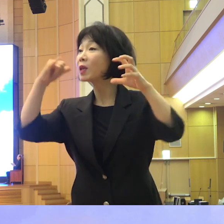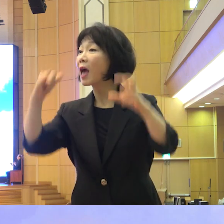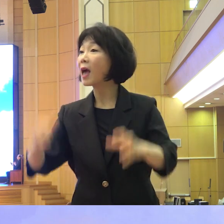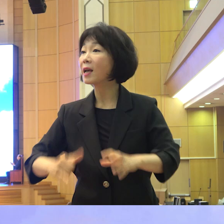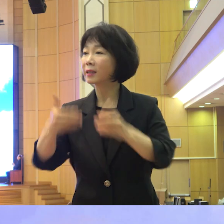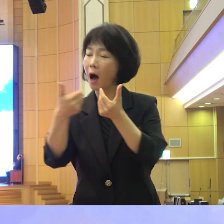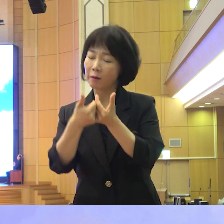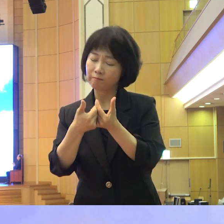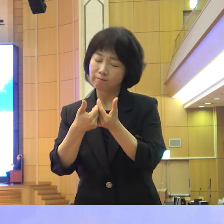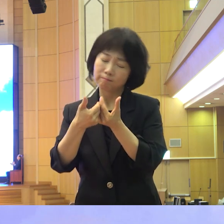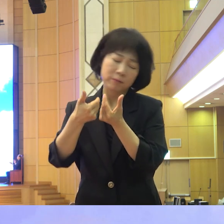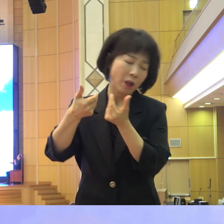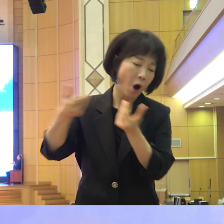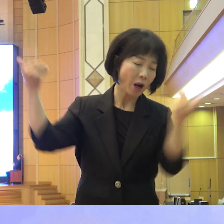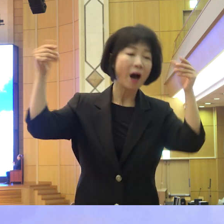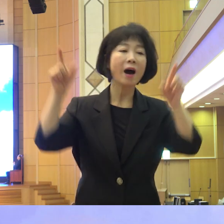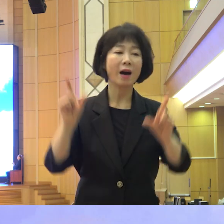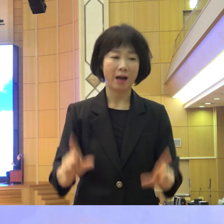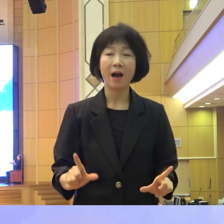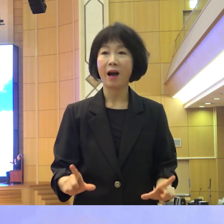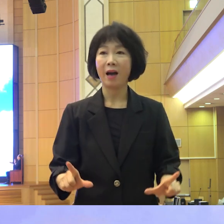하시고 세상